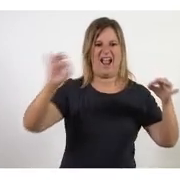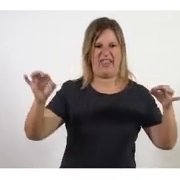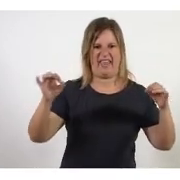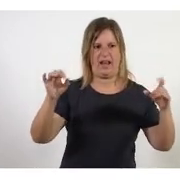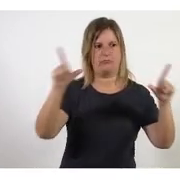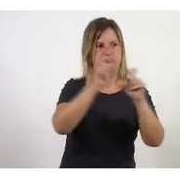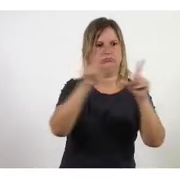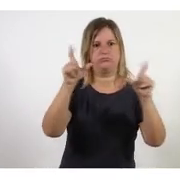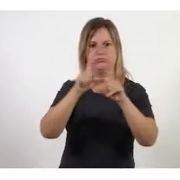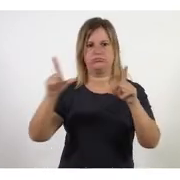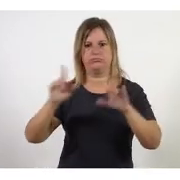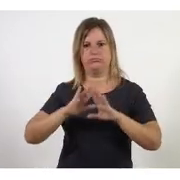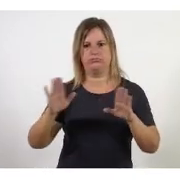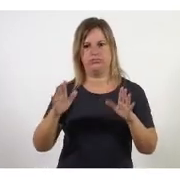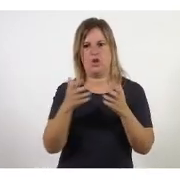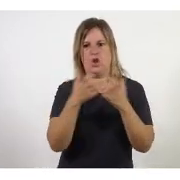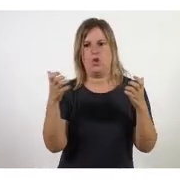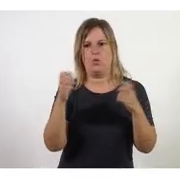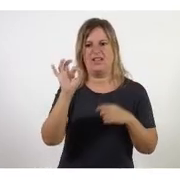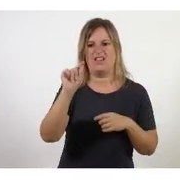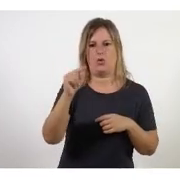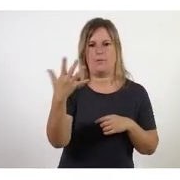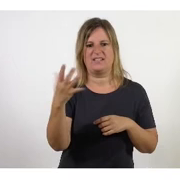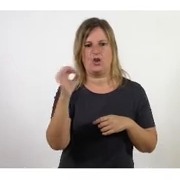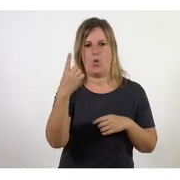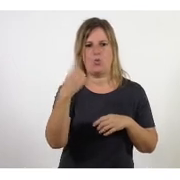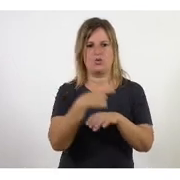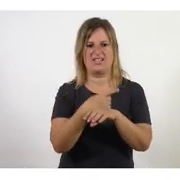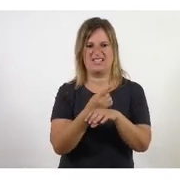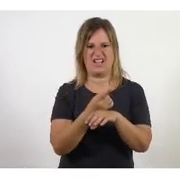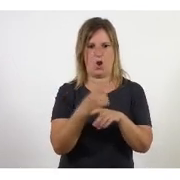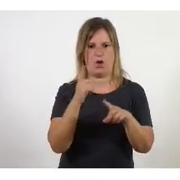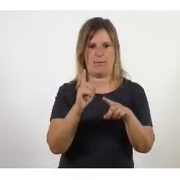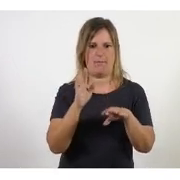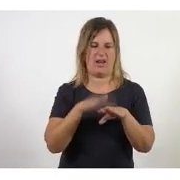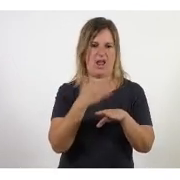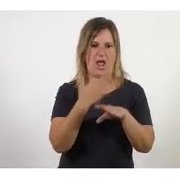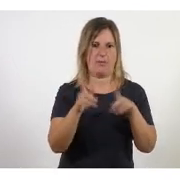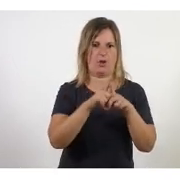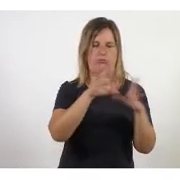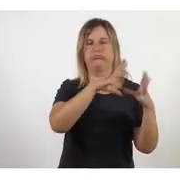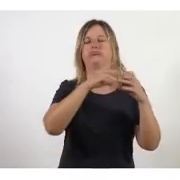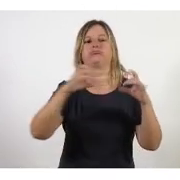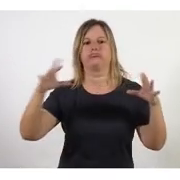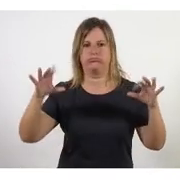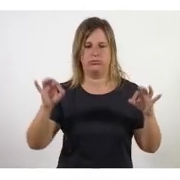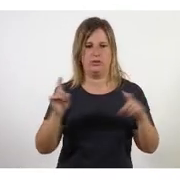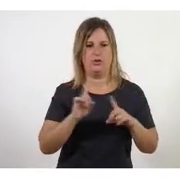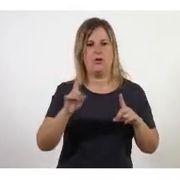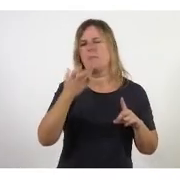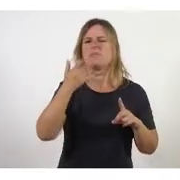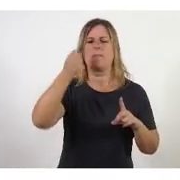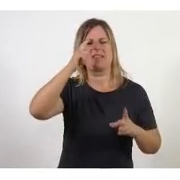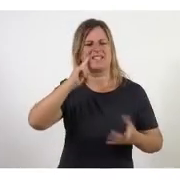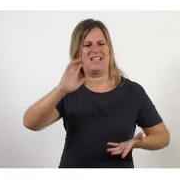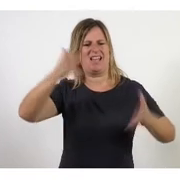molt els encadenats, duració de 0,5 un segon, si no es veu molt forçat. Si és un vídeo més esbojarrat, si és